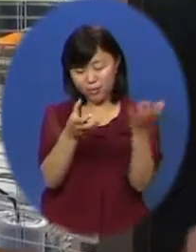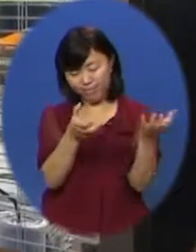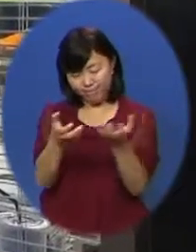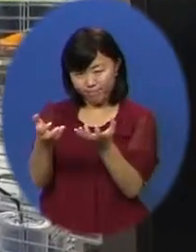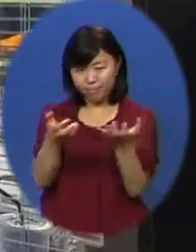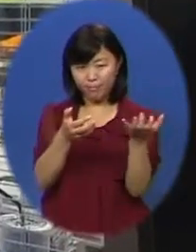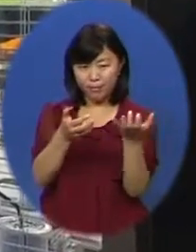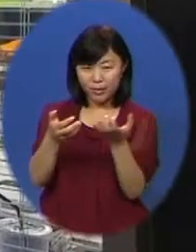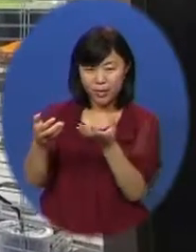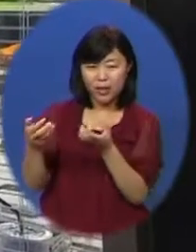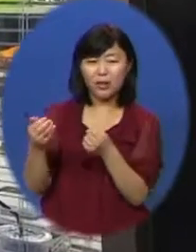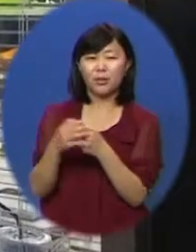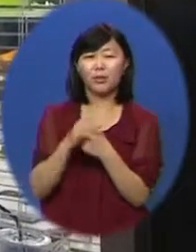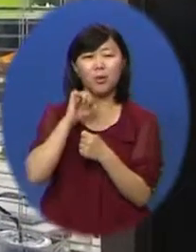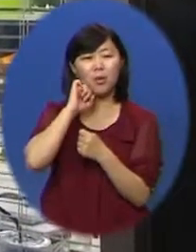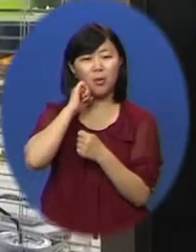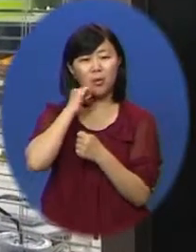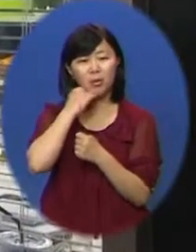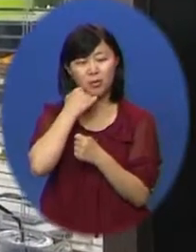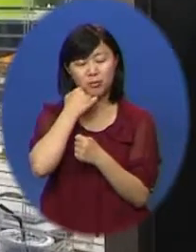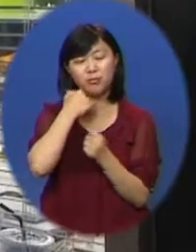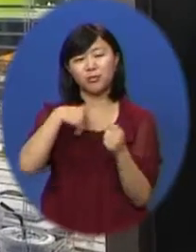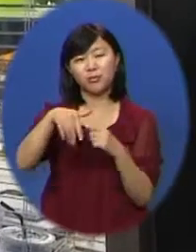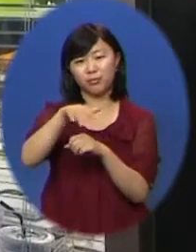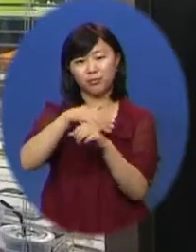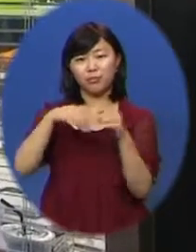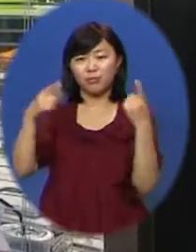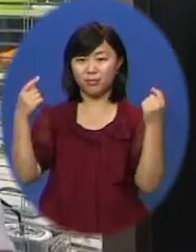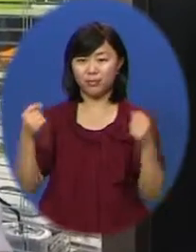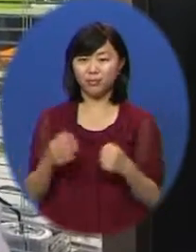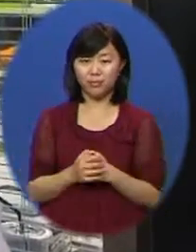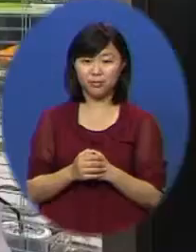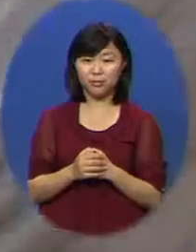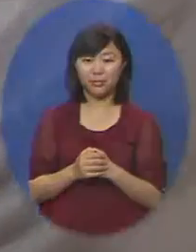왔다 갔다 하기도 좀 어려운 그런 것들이 좀 있죠.